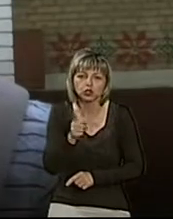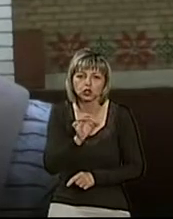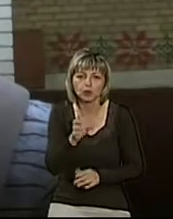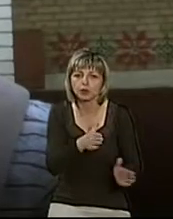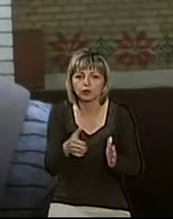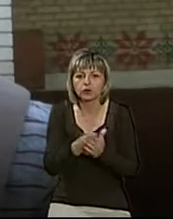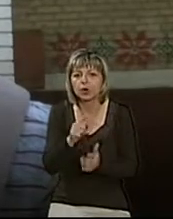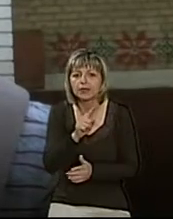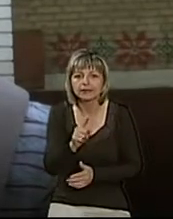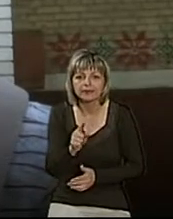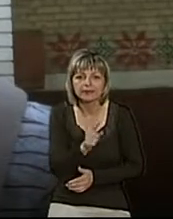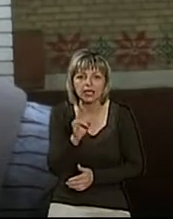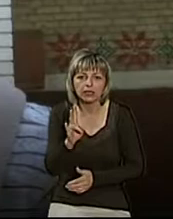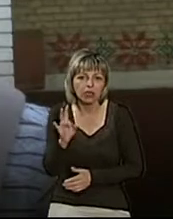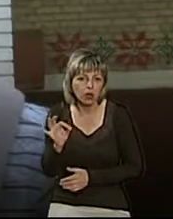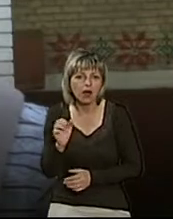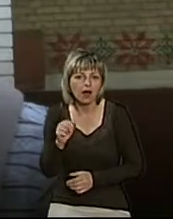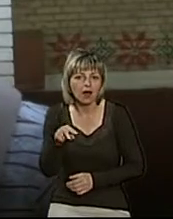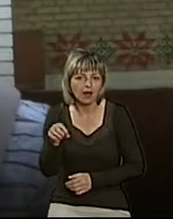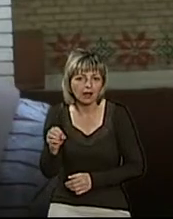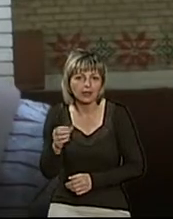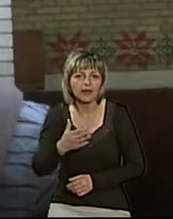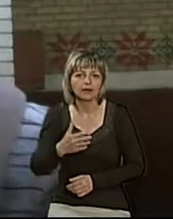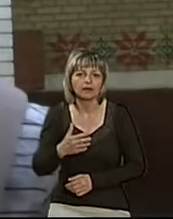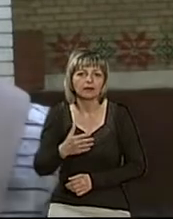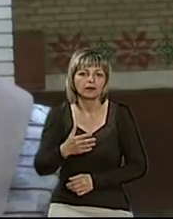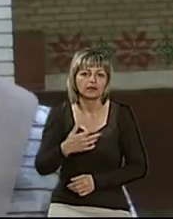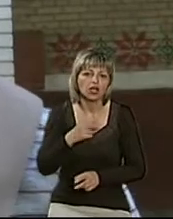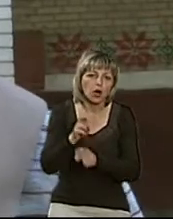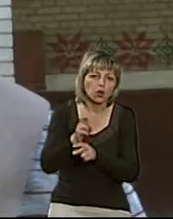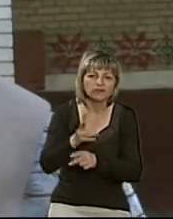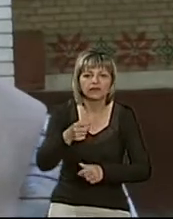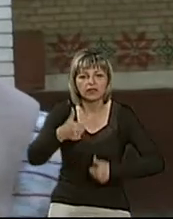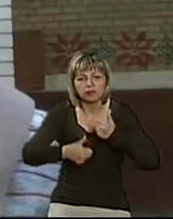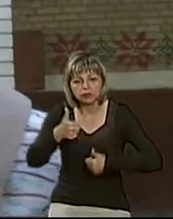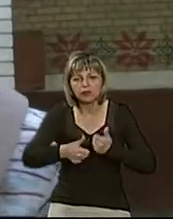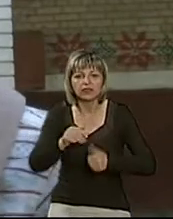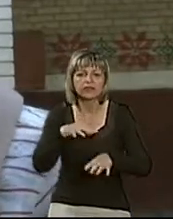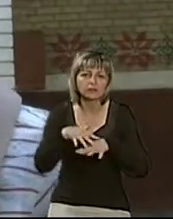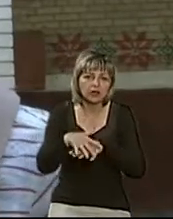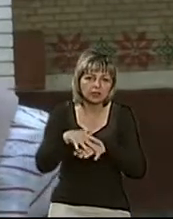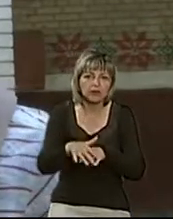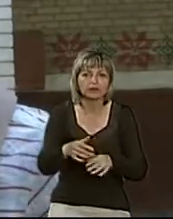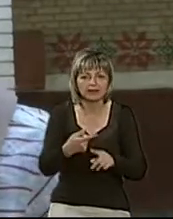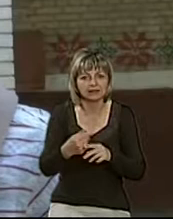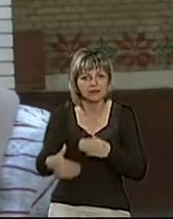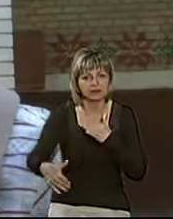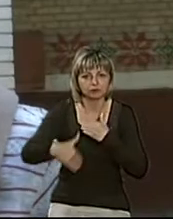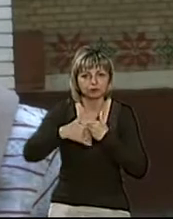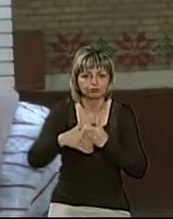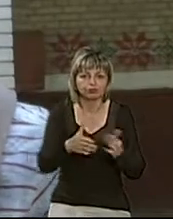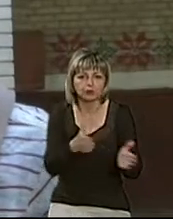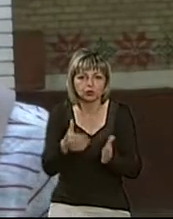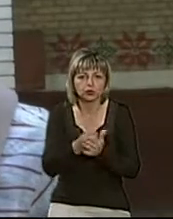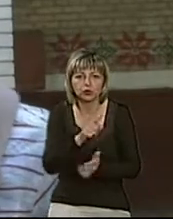ЗНО, але мій олімпіадний досвід, я ходив на олімпіади з фізики і математики, можна сказати, підготував мене до ЗНО, тому